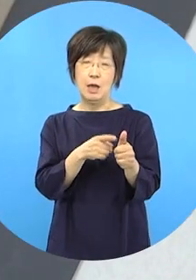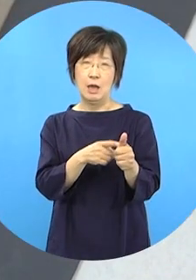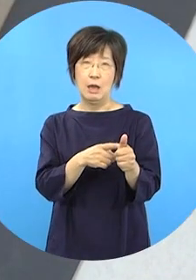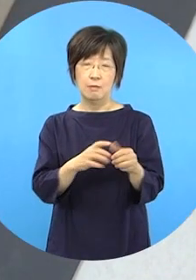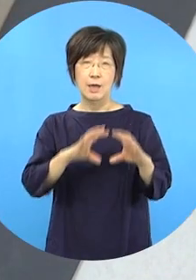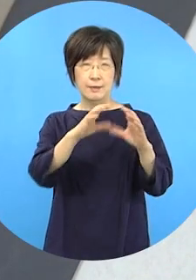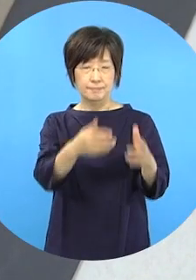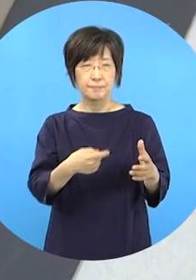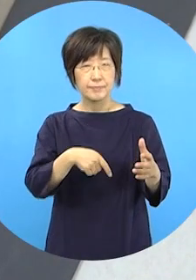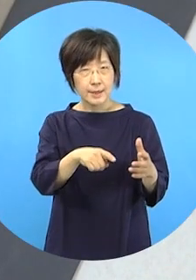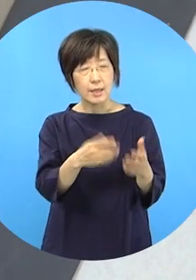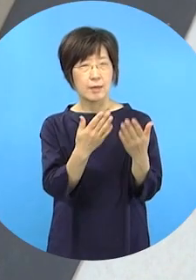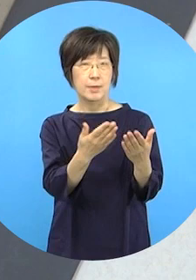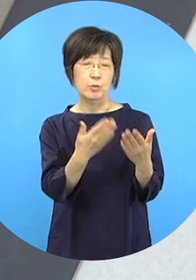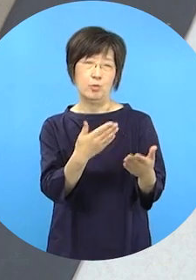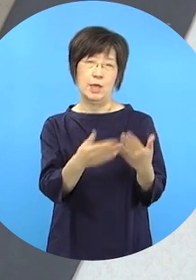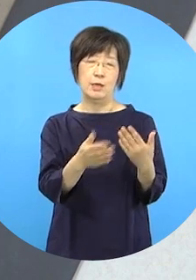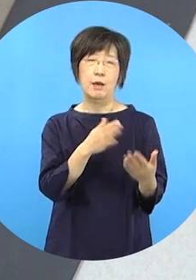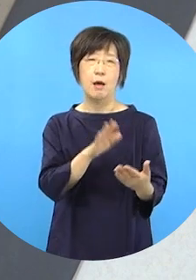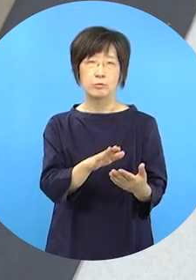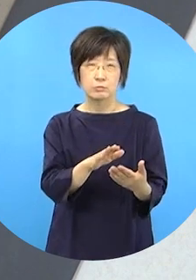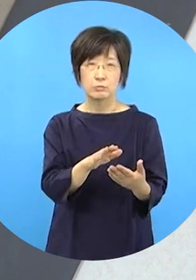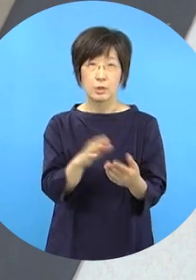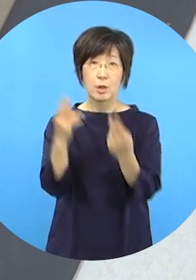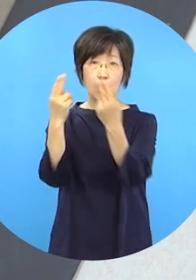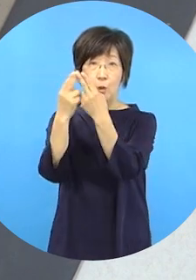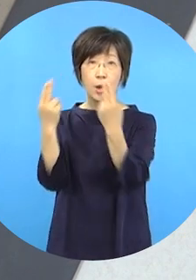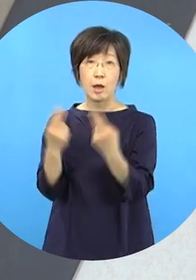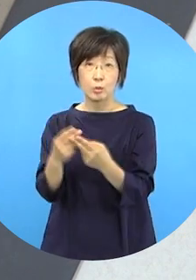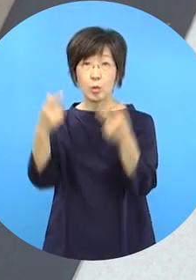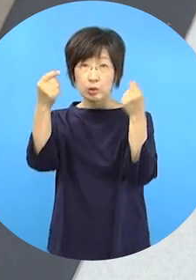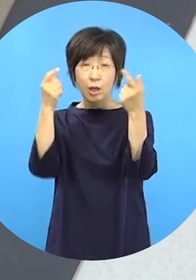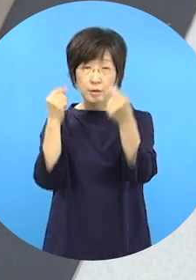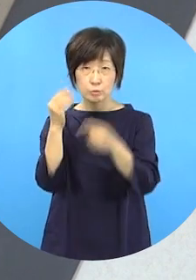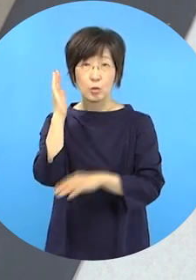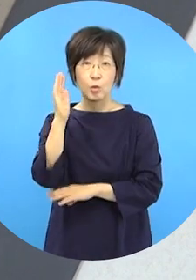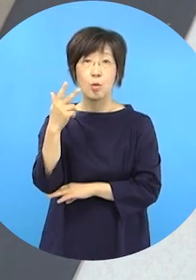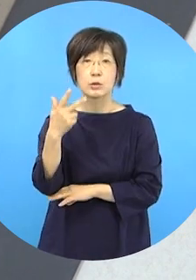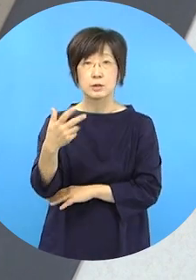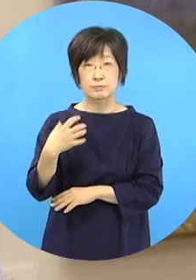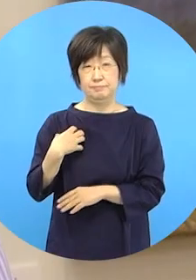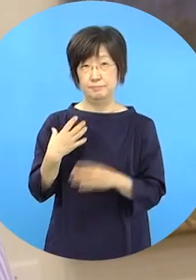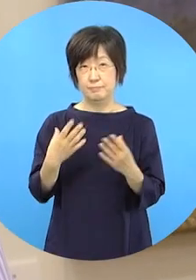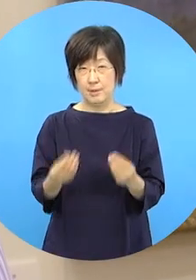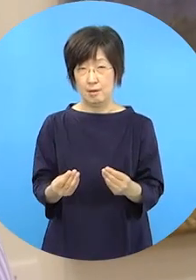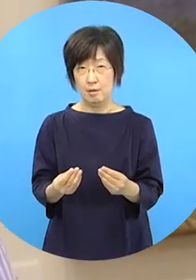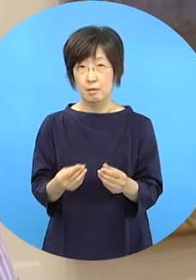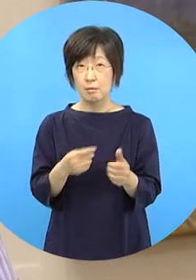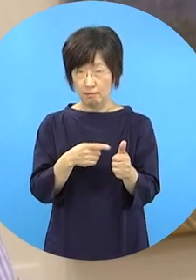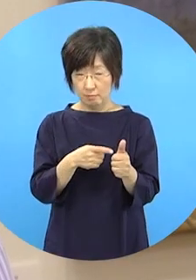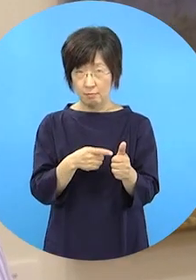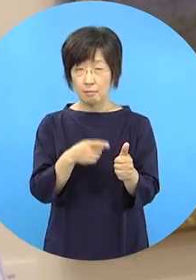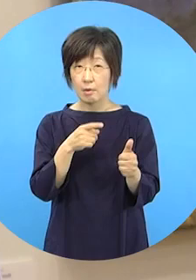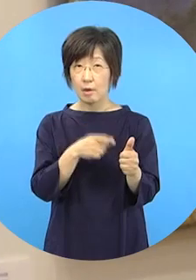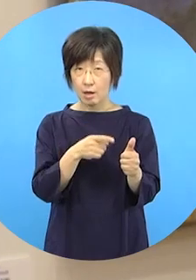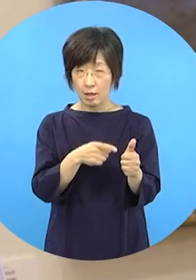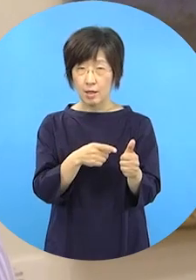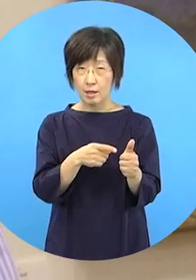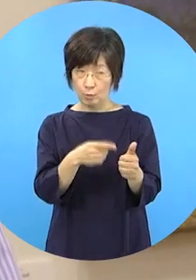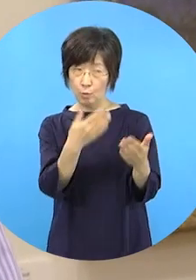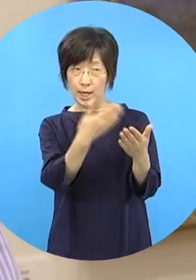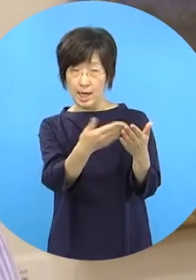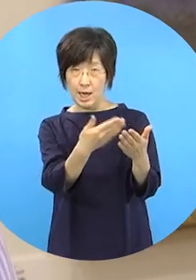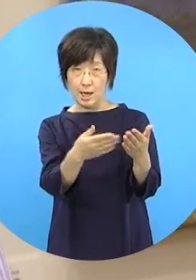験もある文化人、そして今の北海道大学で講師をしていた人物なんです。でその人が描い